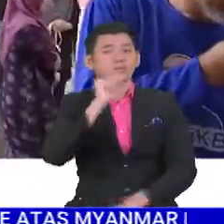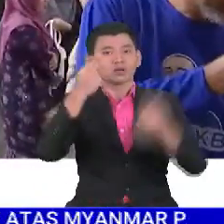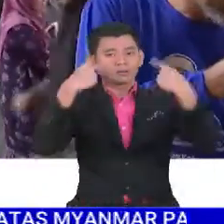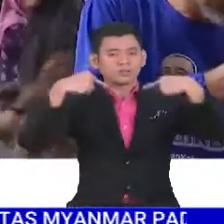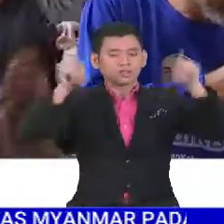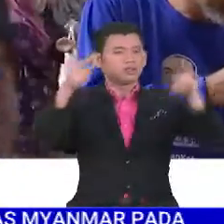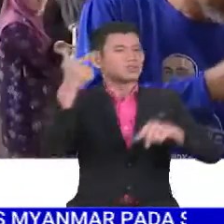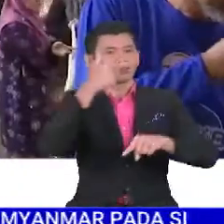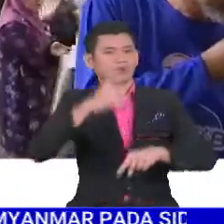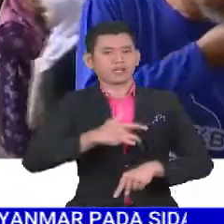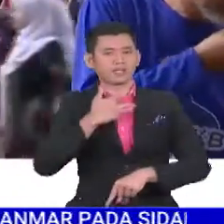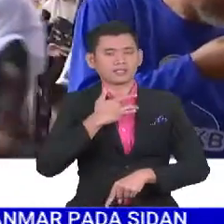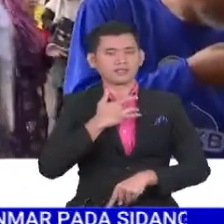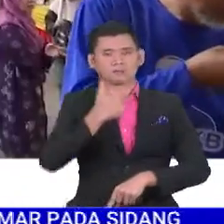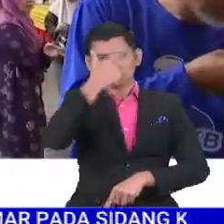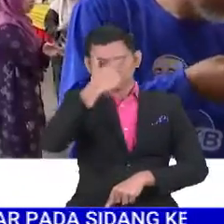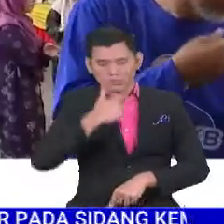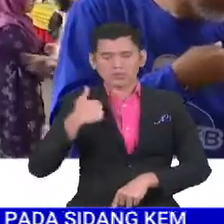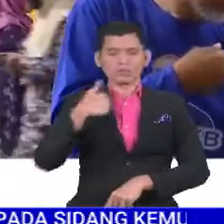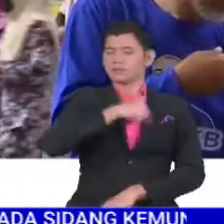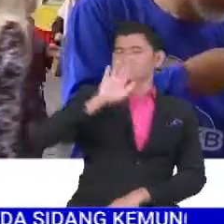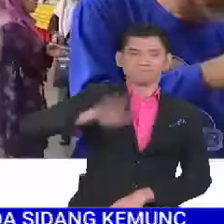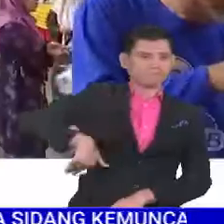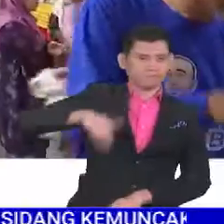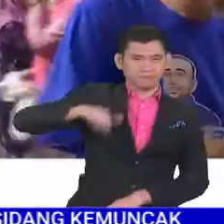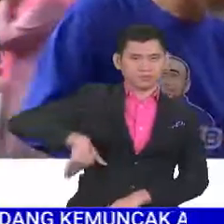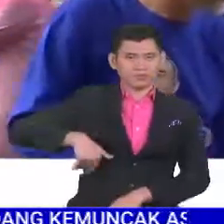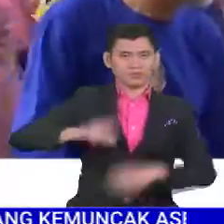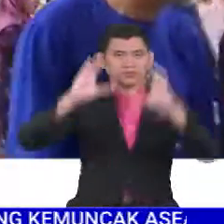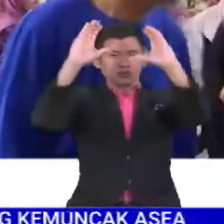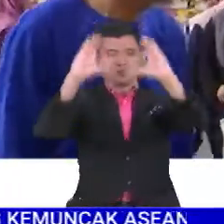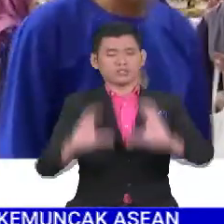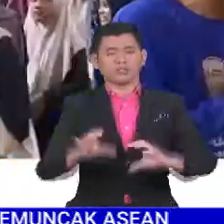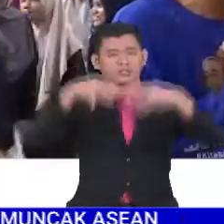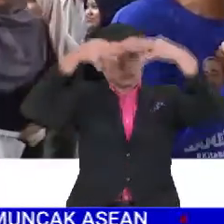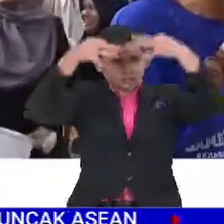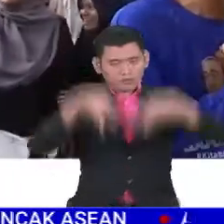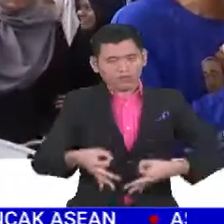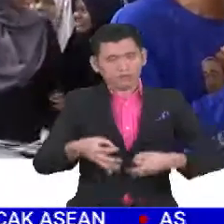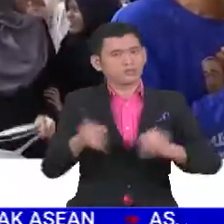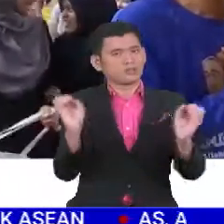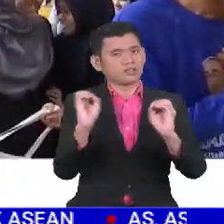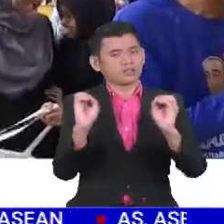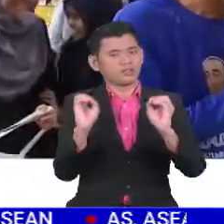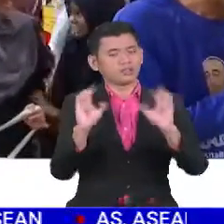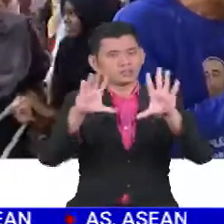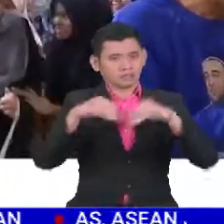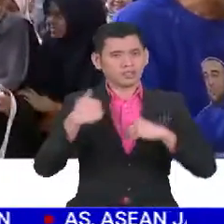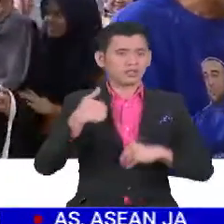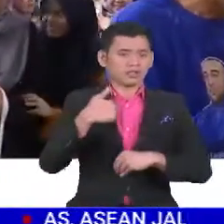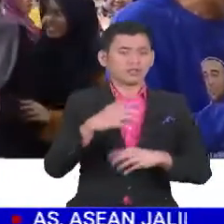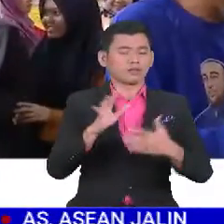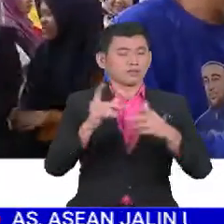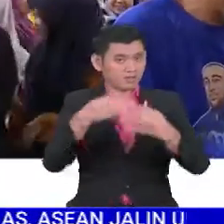terlalu berduka cita. Kita belum secara muktamad menolak mereka. Asalkan tidak terlalu jauh